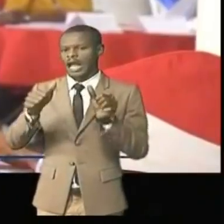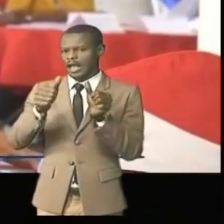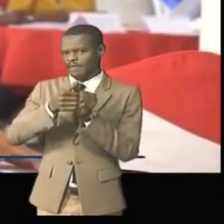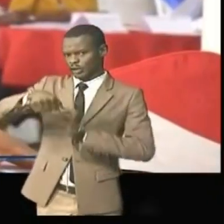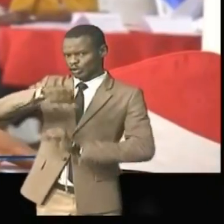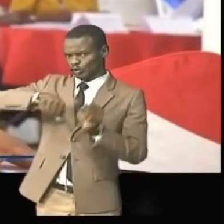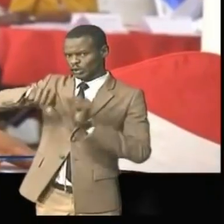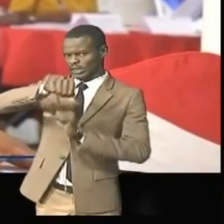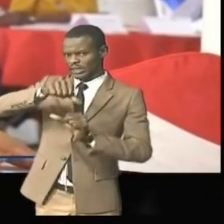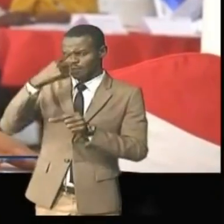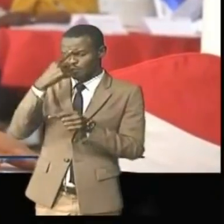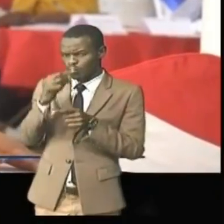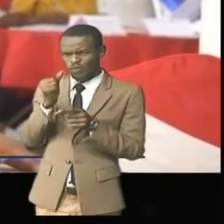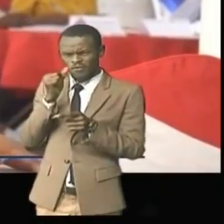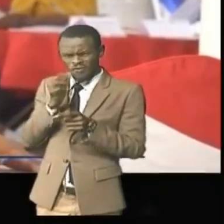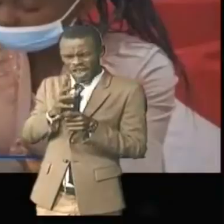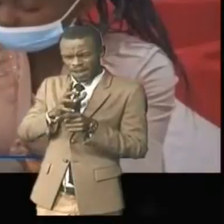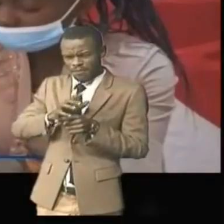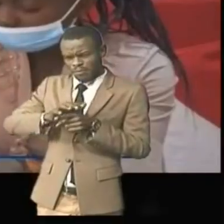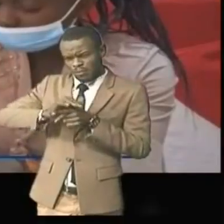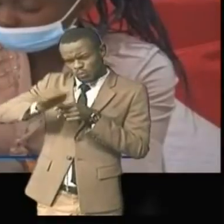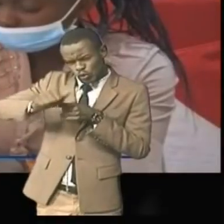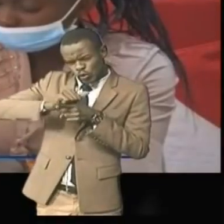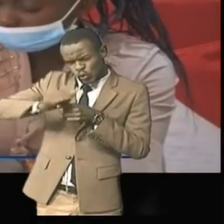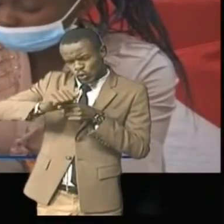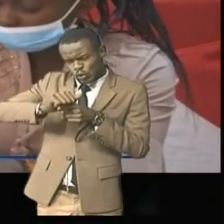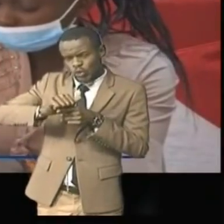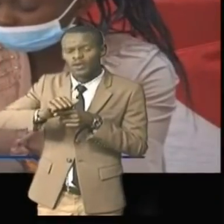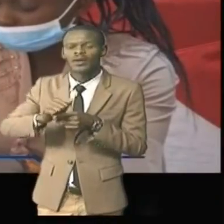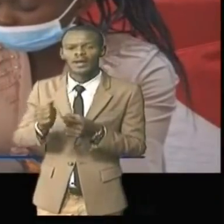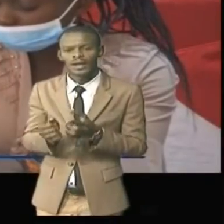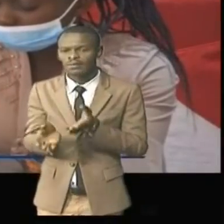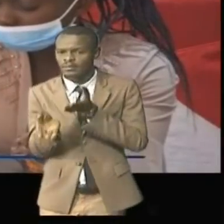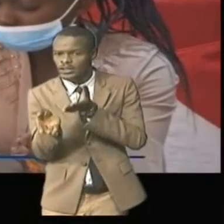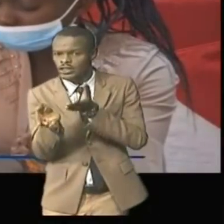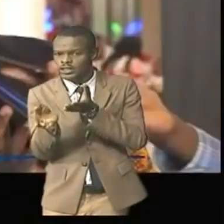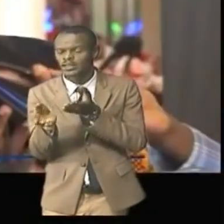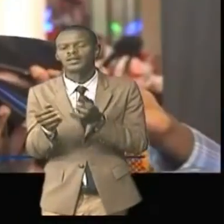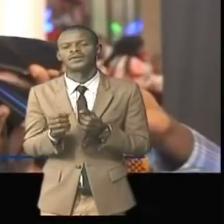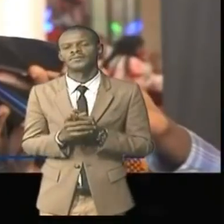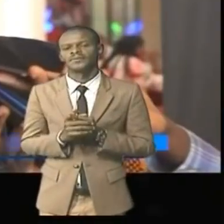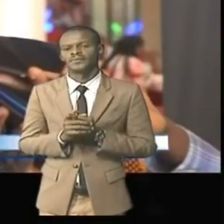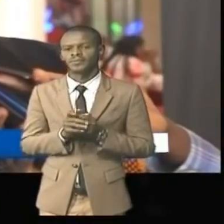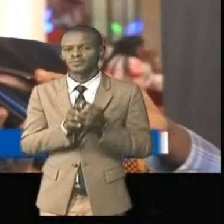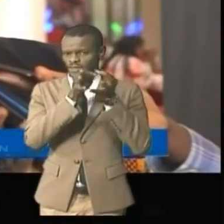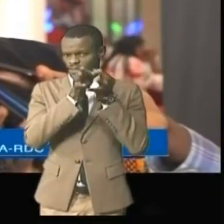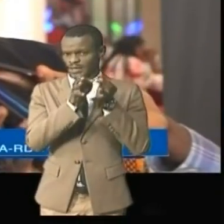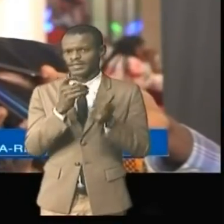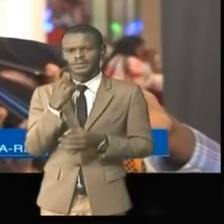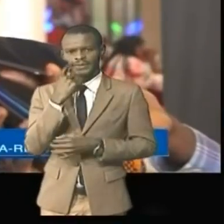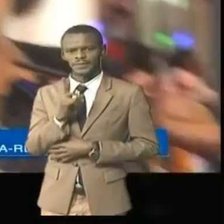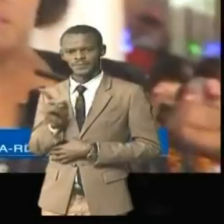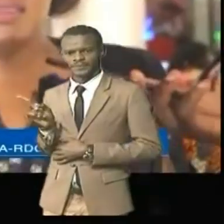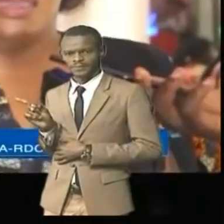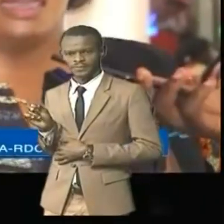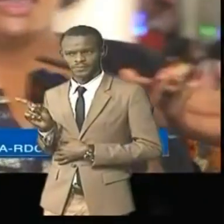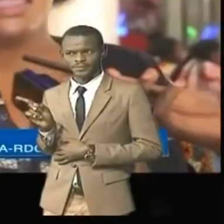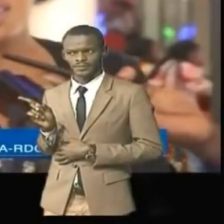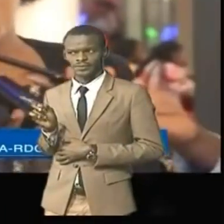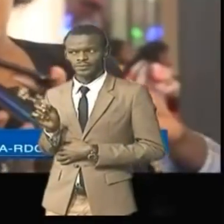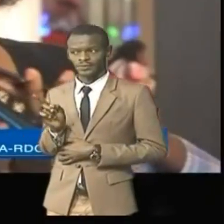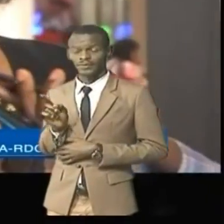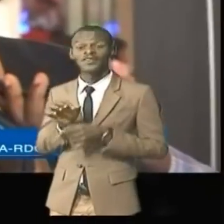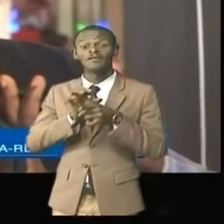en organisant cette formation avec l'appui financier du Canada. C'est une formation qui capacite les sages-femmes